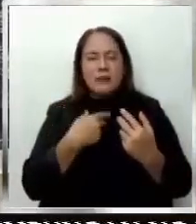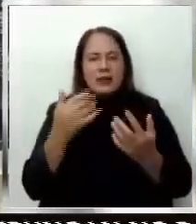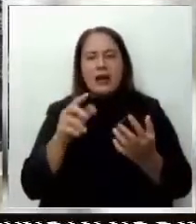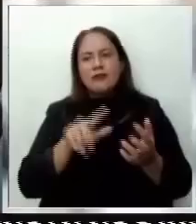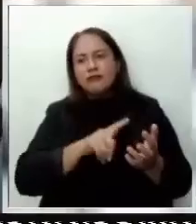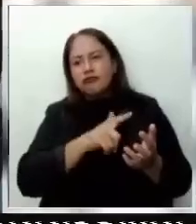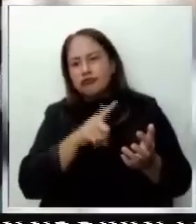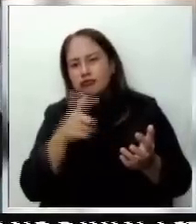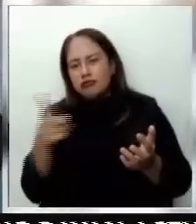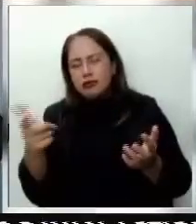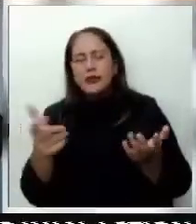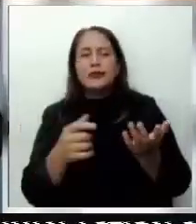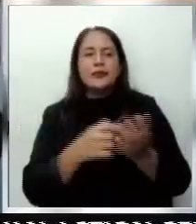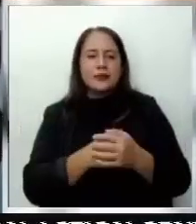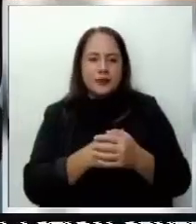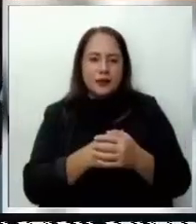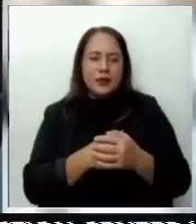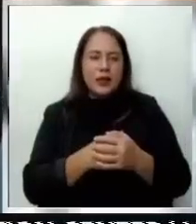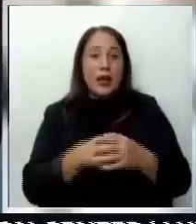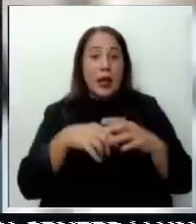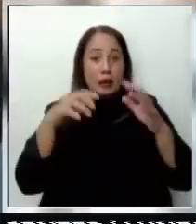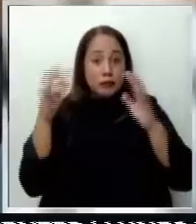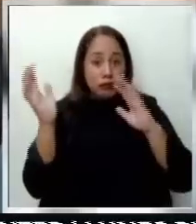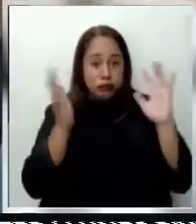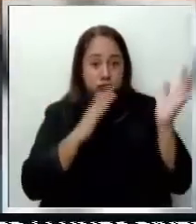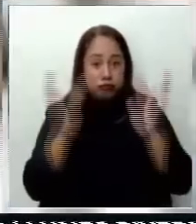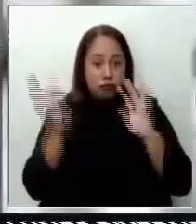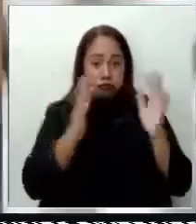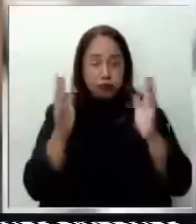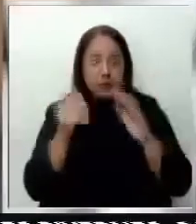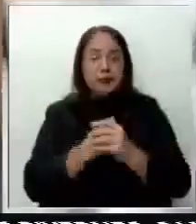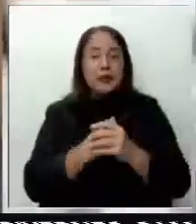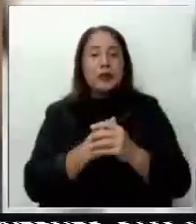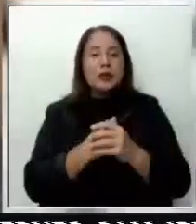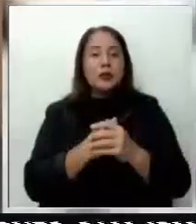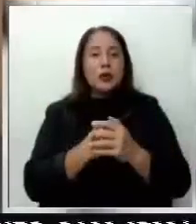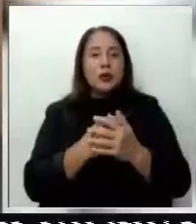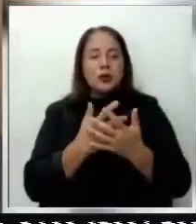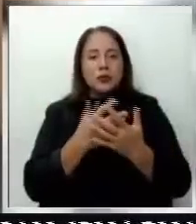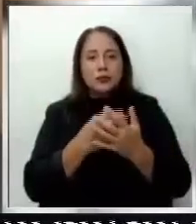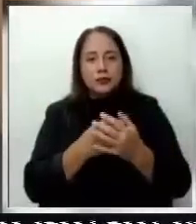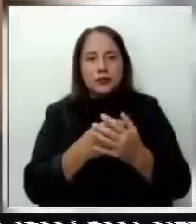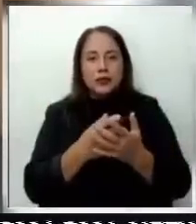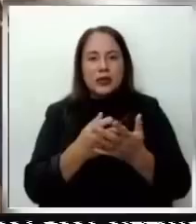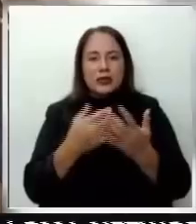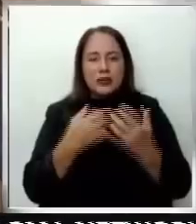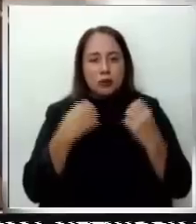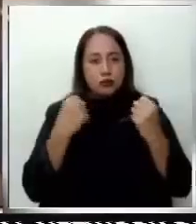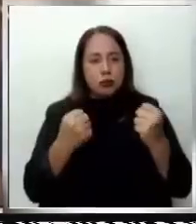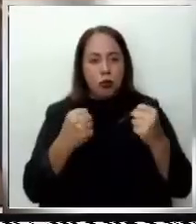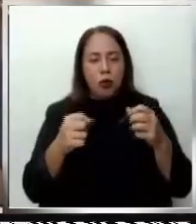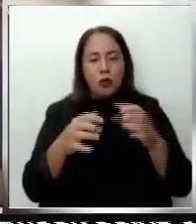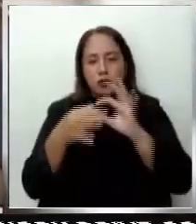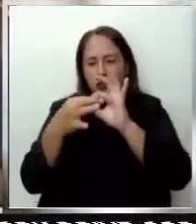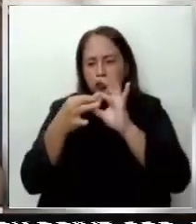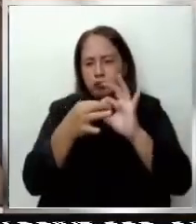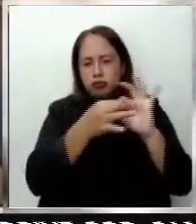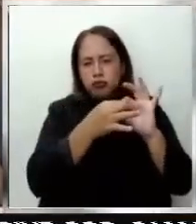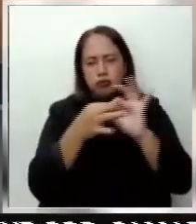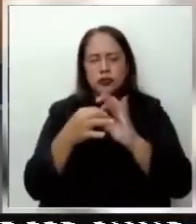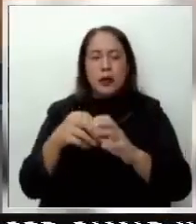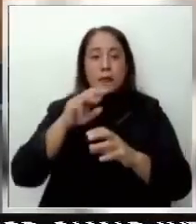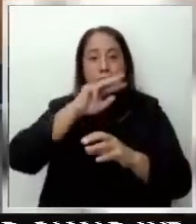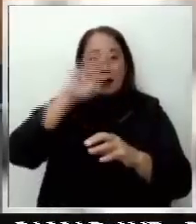may bagyo, automatic dapat i-take down. Pinaigting na rin ang koordinasyon ng mga Metro Manila